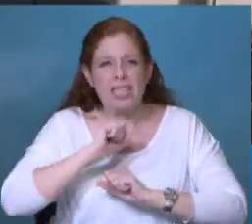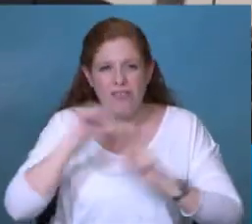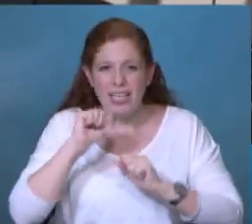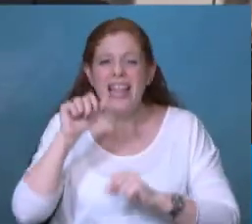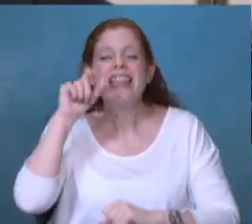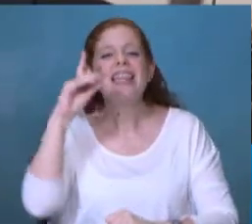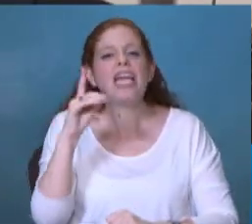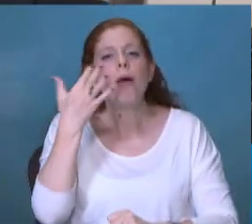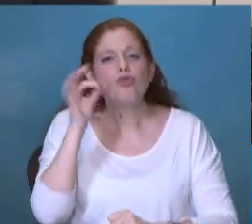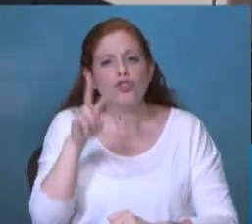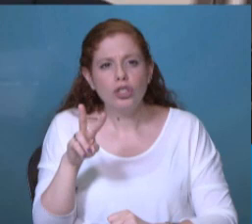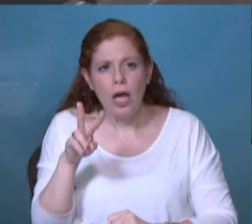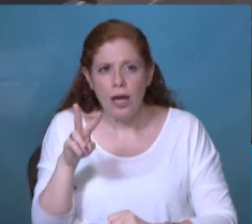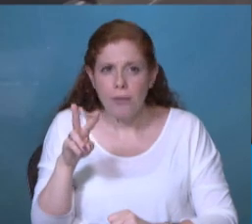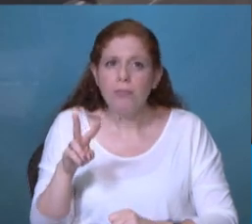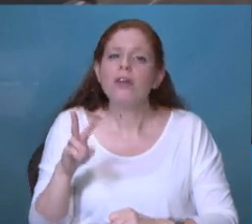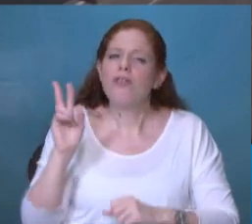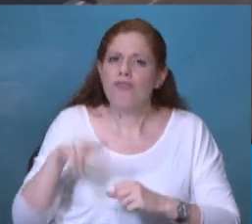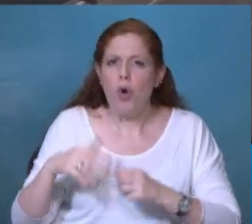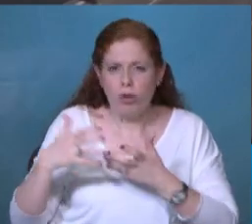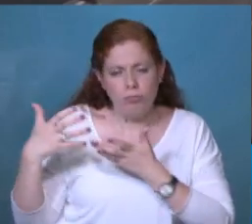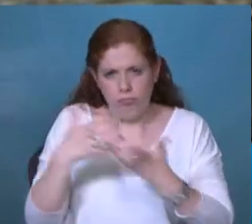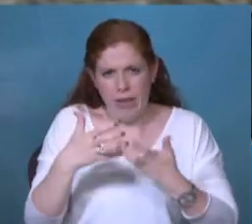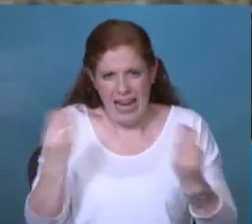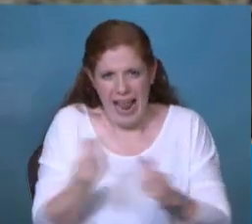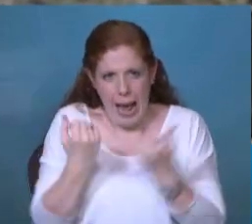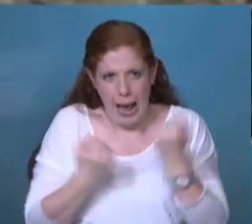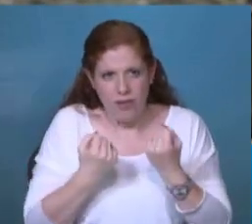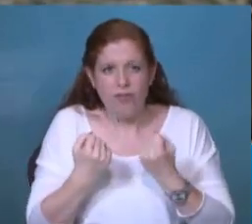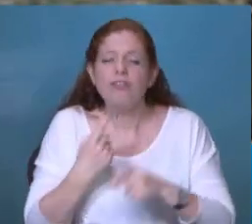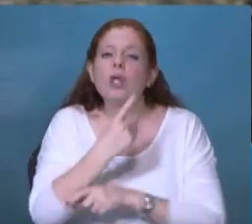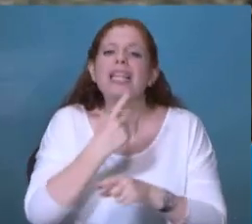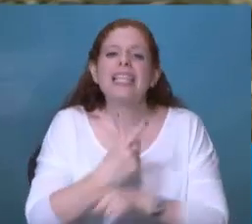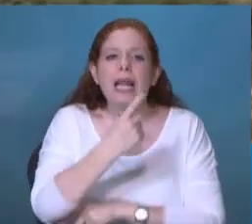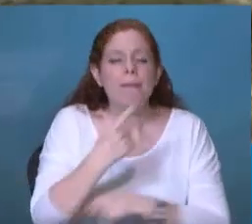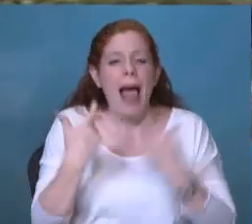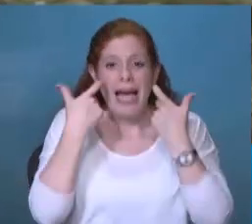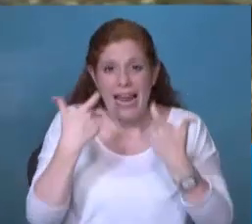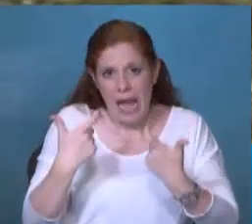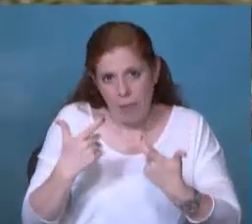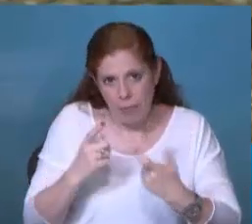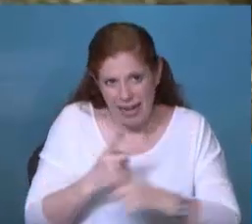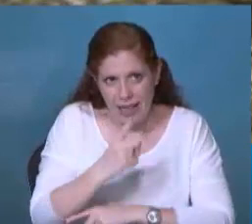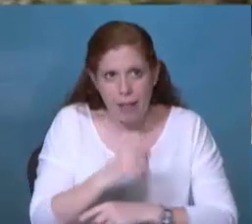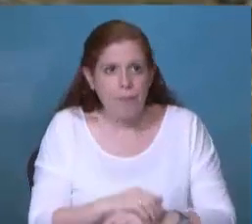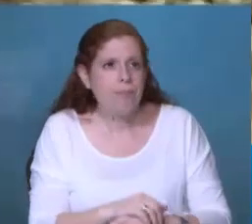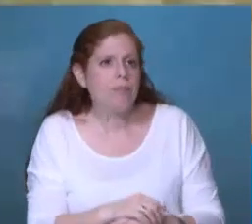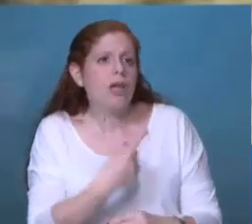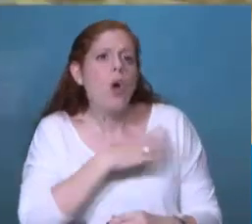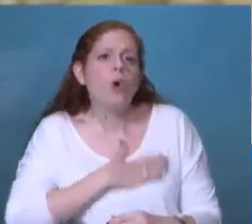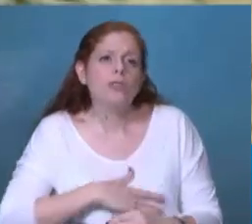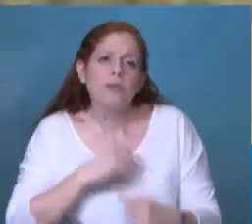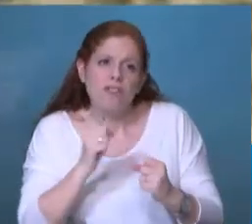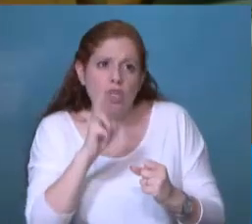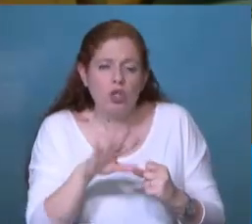B-52, משחטת הנושאת כלי רכב אמפיביים וסוללת טילי פטריות להגנה מפני טילים. We also wanted to make sure that we had deterrent forces